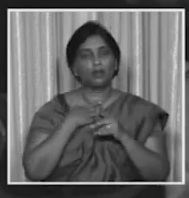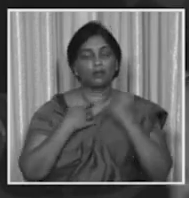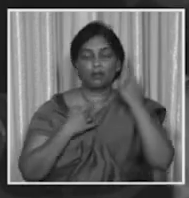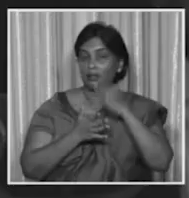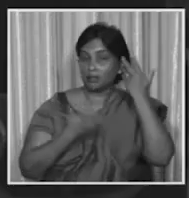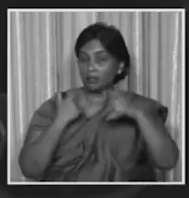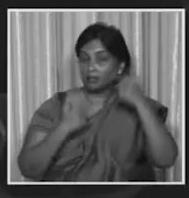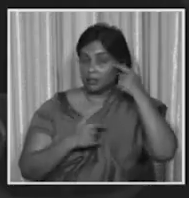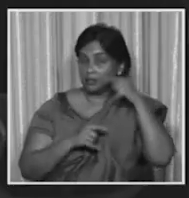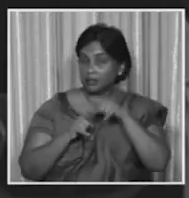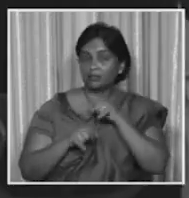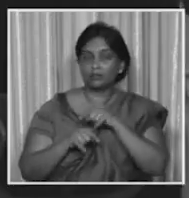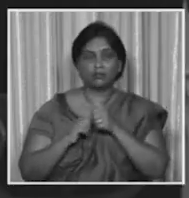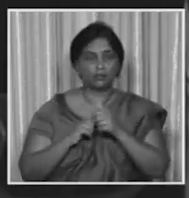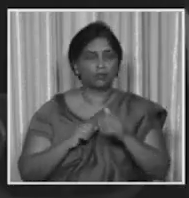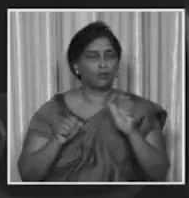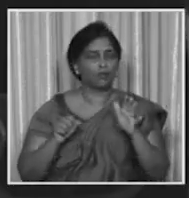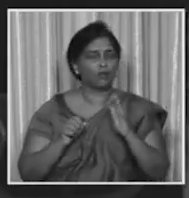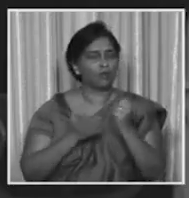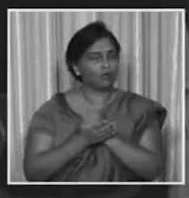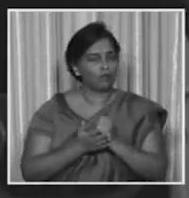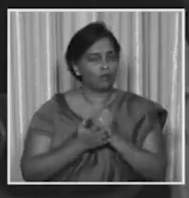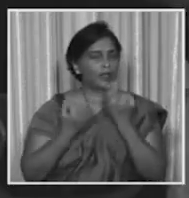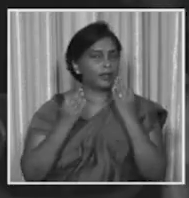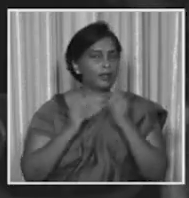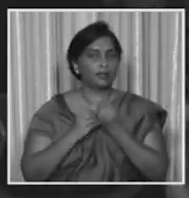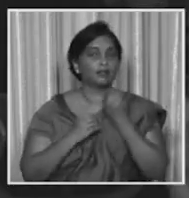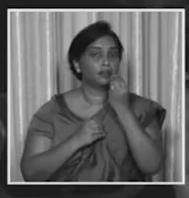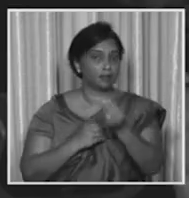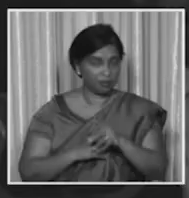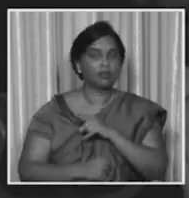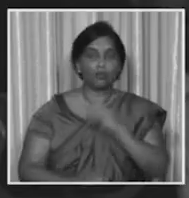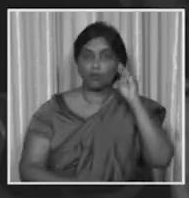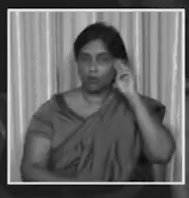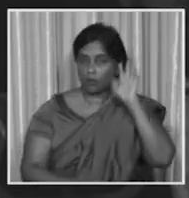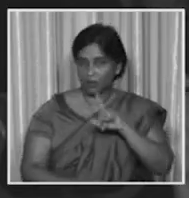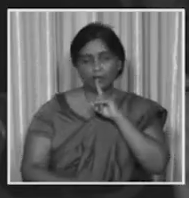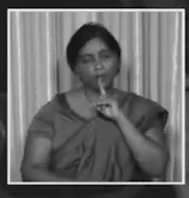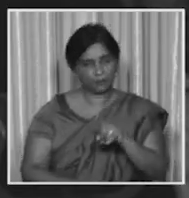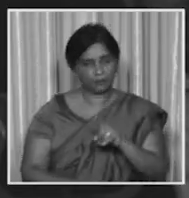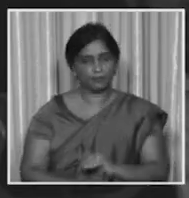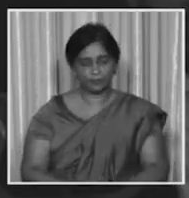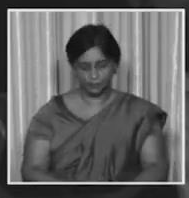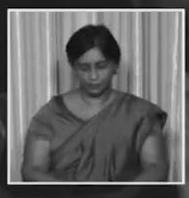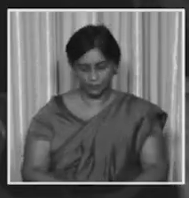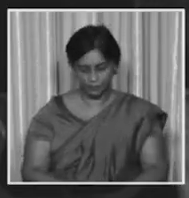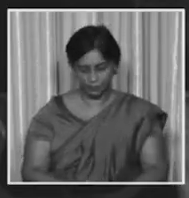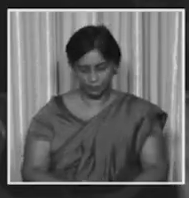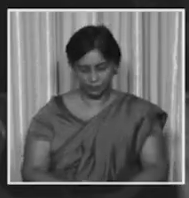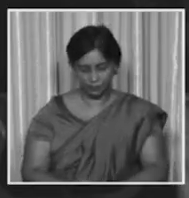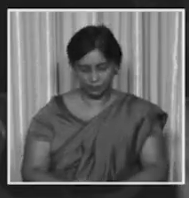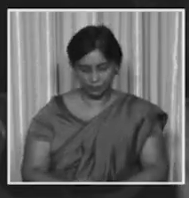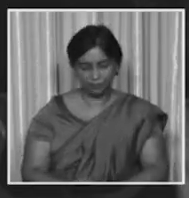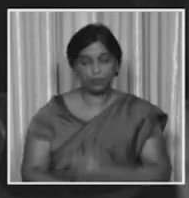வாக்குறுதி அளித்திருக்கின்றார்கள். உலக நாடுகளிடமிருந்து நிதியுதவிகளையும் ஏனைய உதவிகளையும் பெற்றுக் கொள்வதற்காக இங்கே மனித உரிமைகள் பேணப்படுவதாகவும் தமிழர்களுடைய சகல